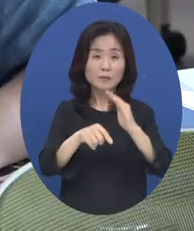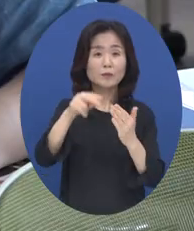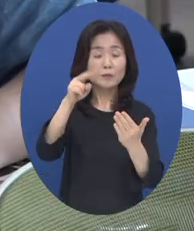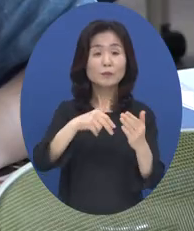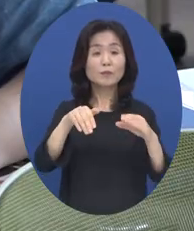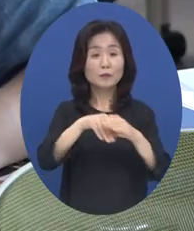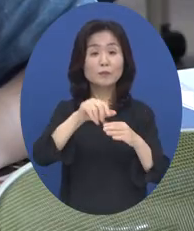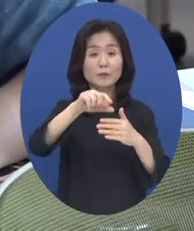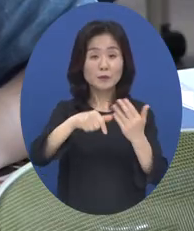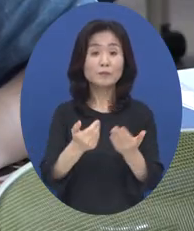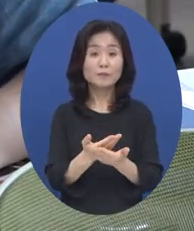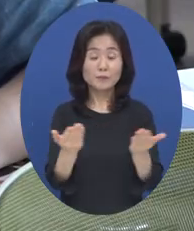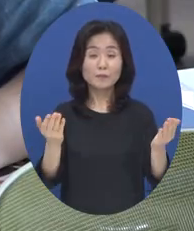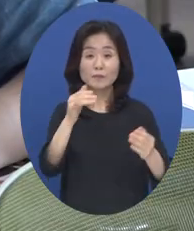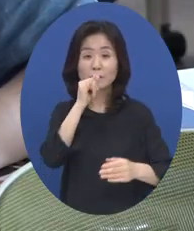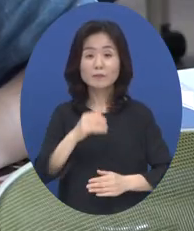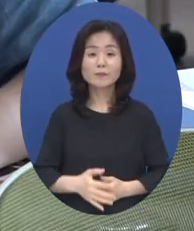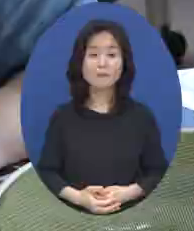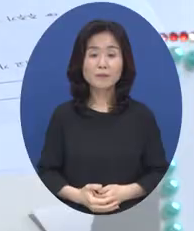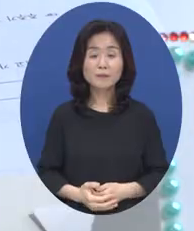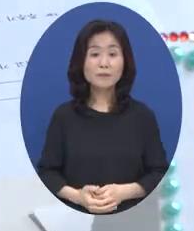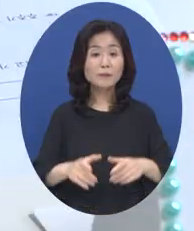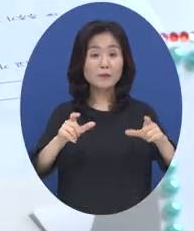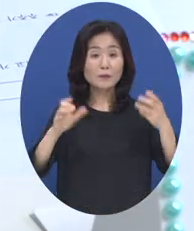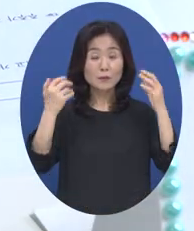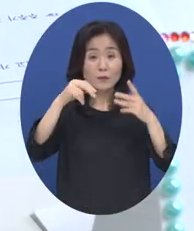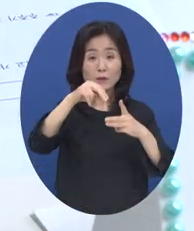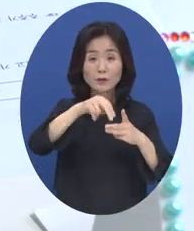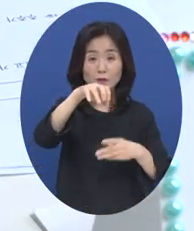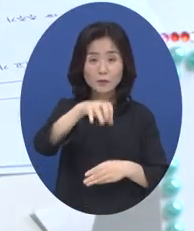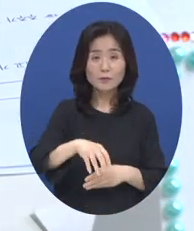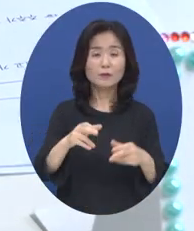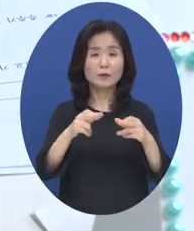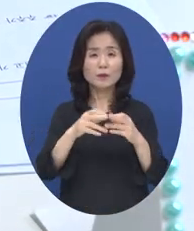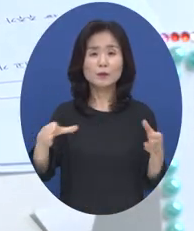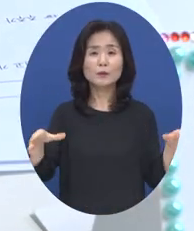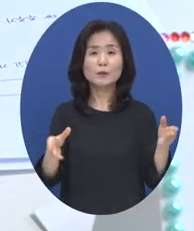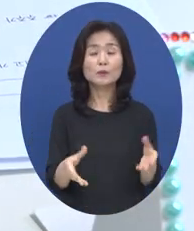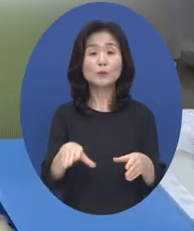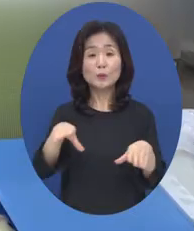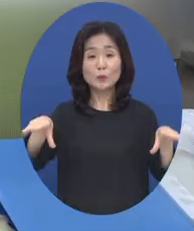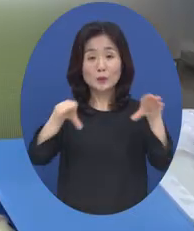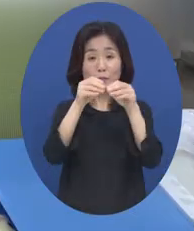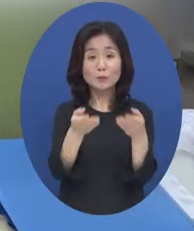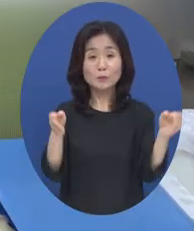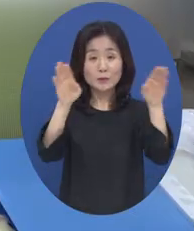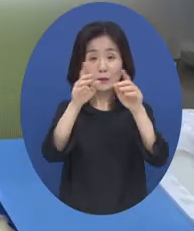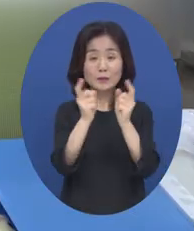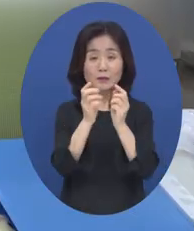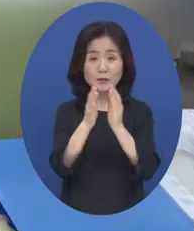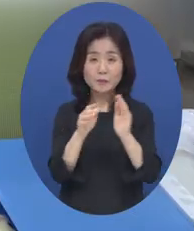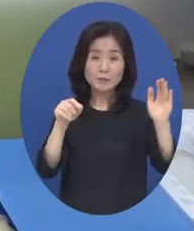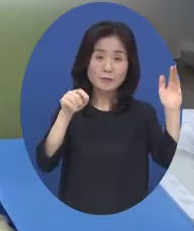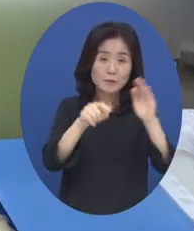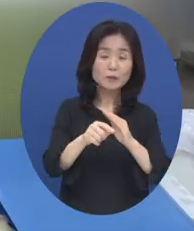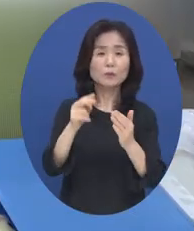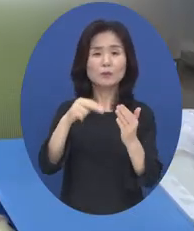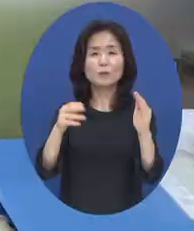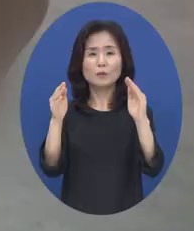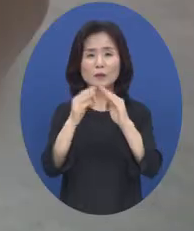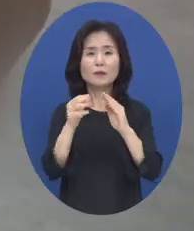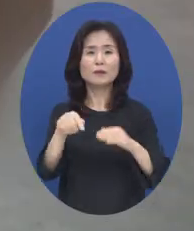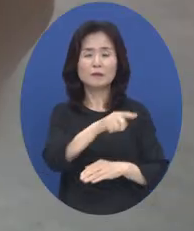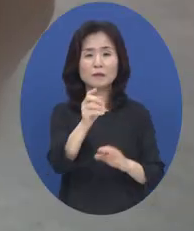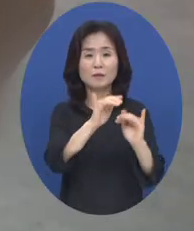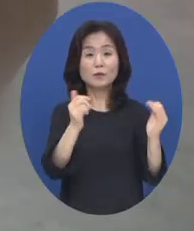문화 프로그램을 제공하고 있습니다. 지역 아동센터나 장애인 종합복지관을 직접 방문하기도 하고 도서관에